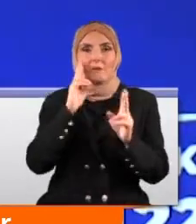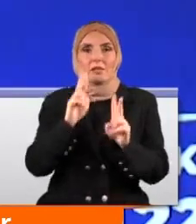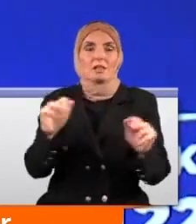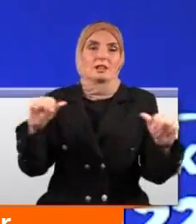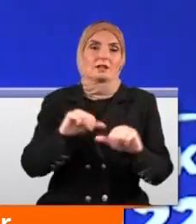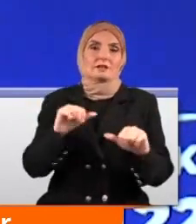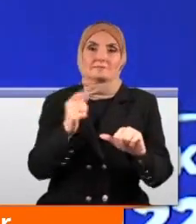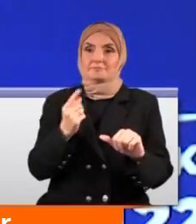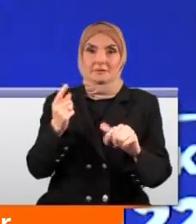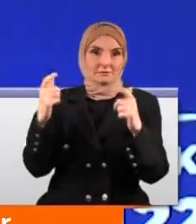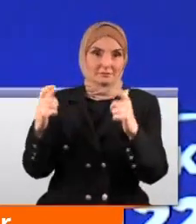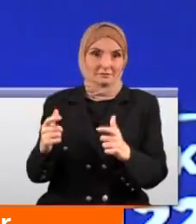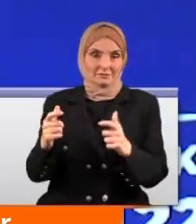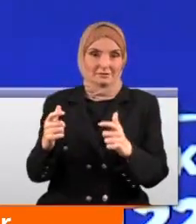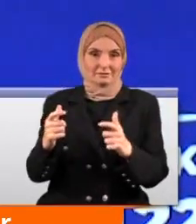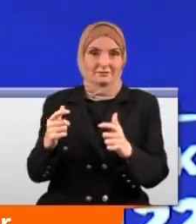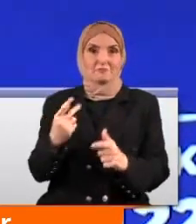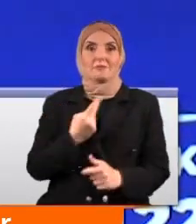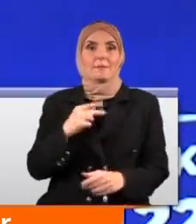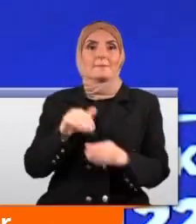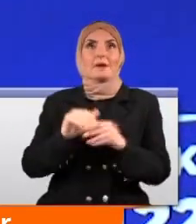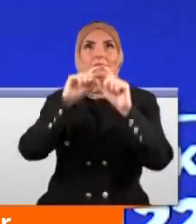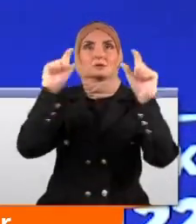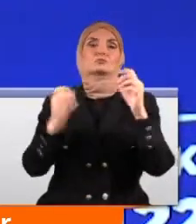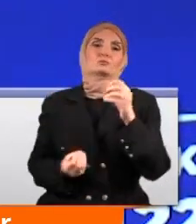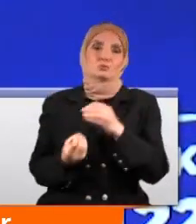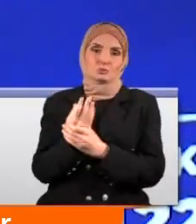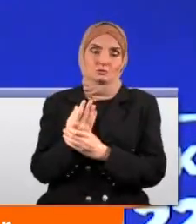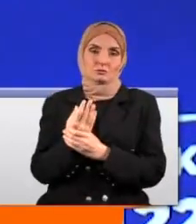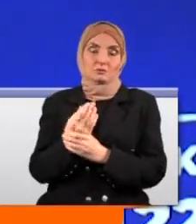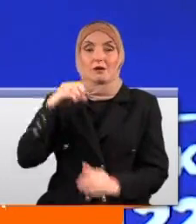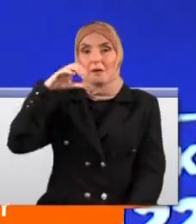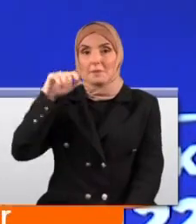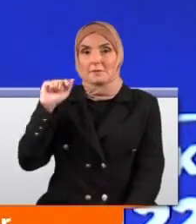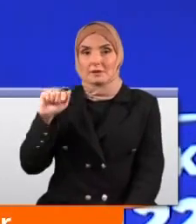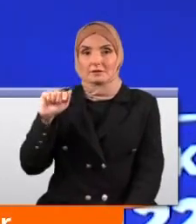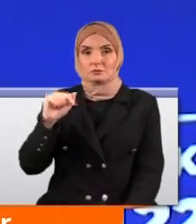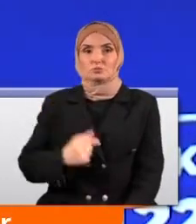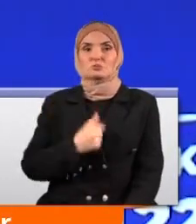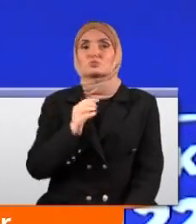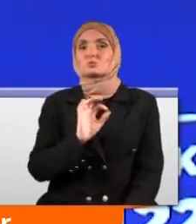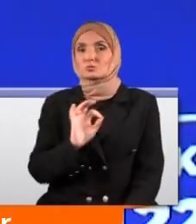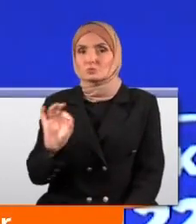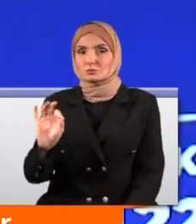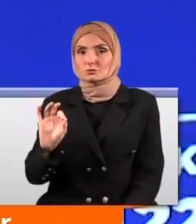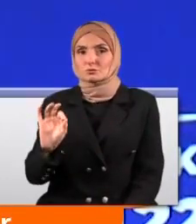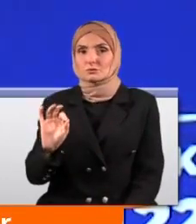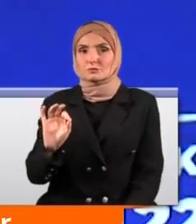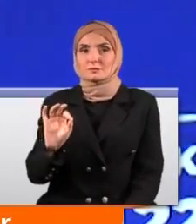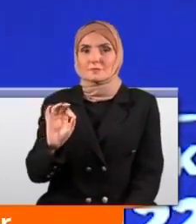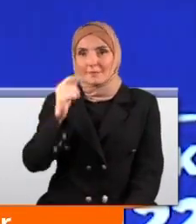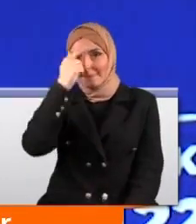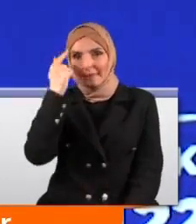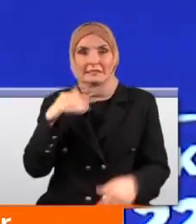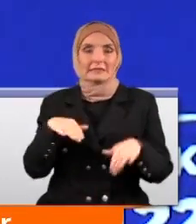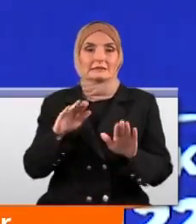partimizin kuruluşunu ilan ettik. AK Parti umutsuzluğun, belirsizliğin